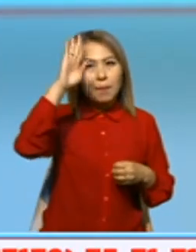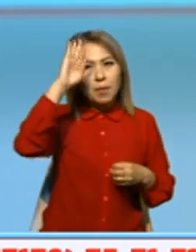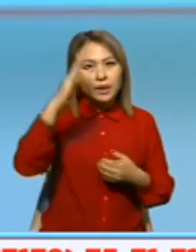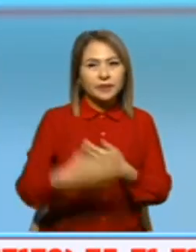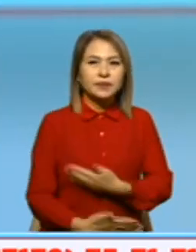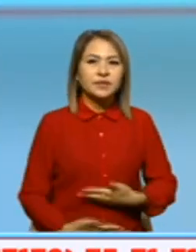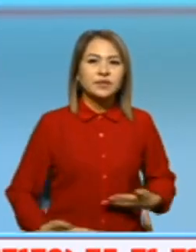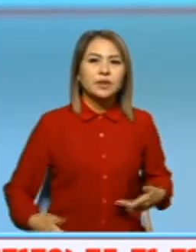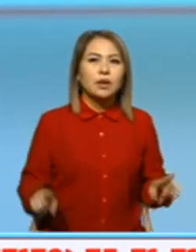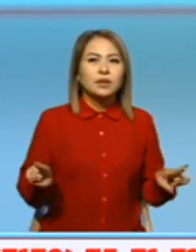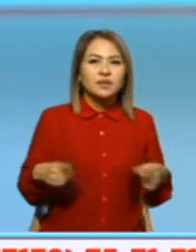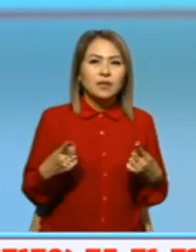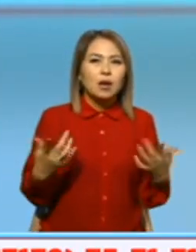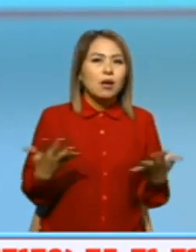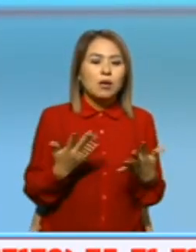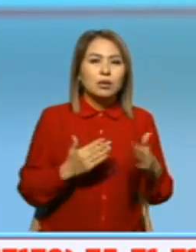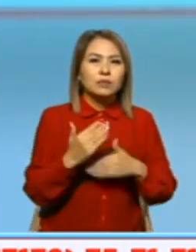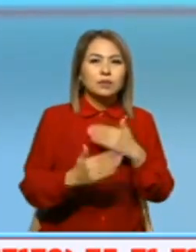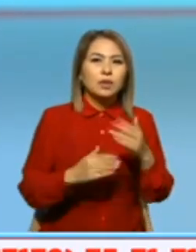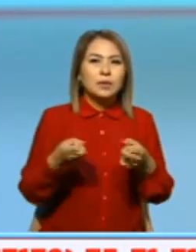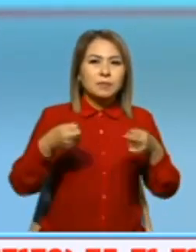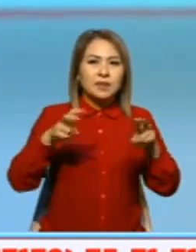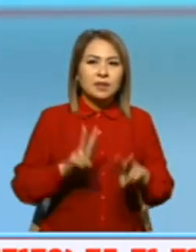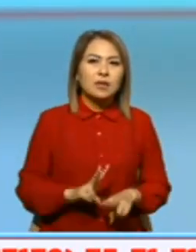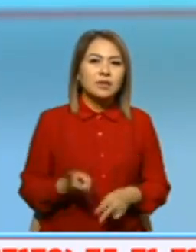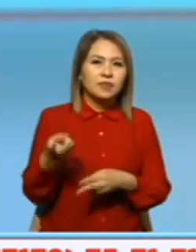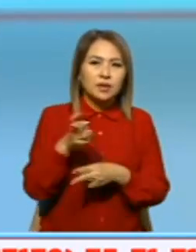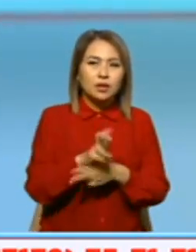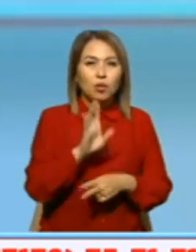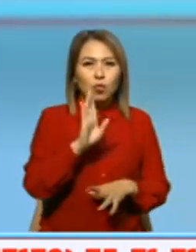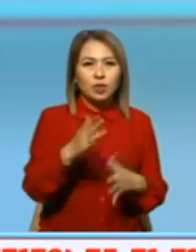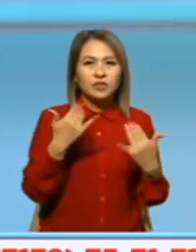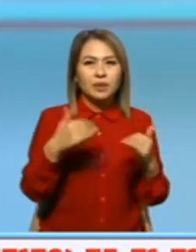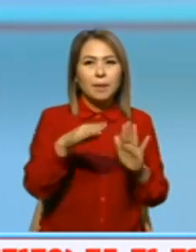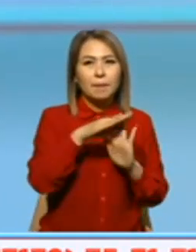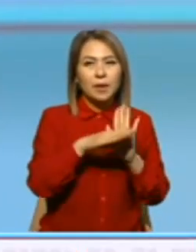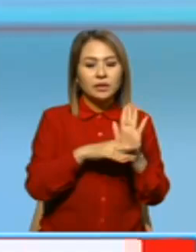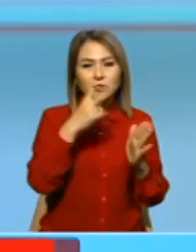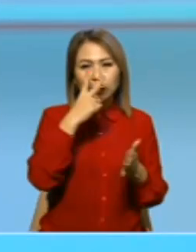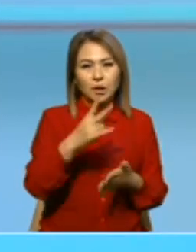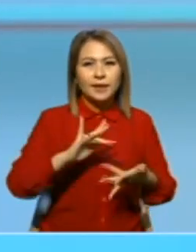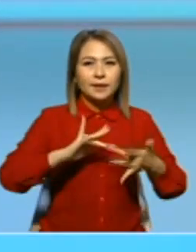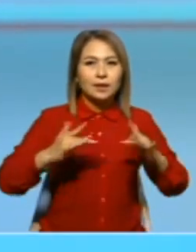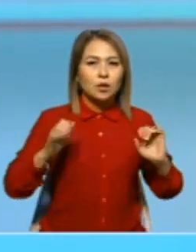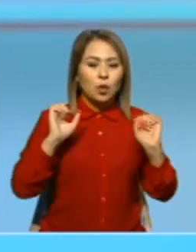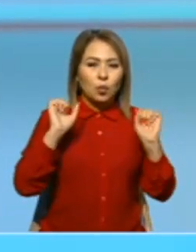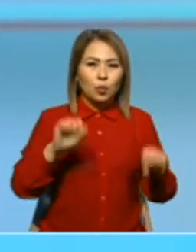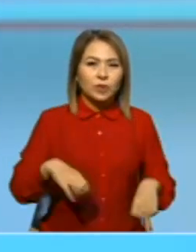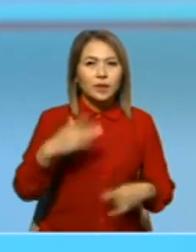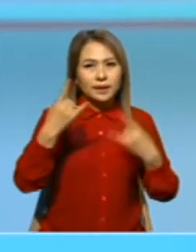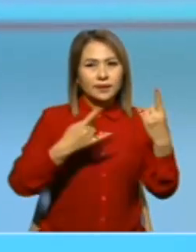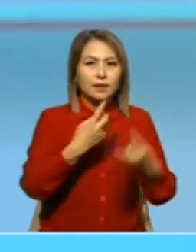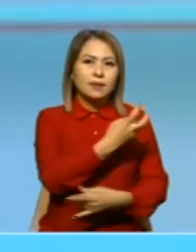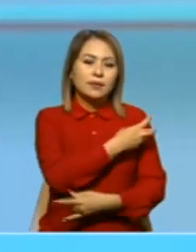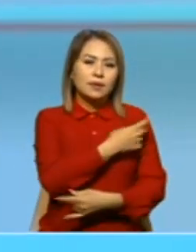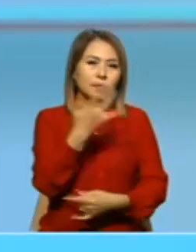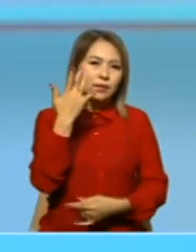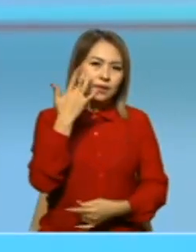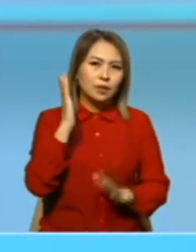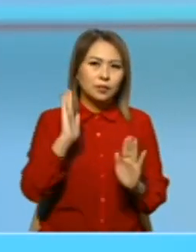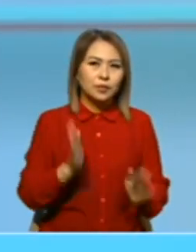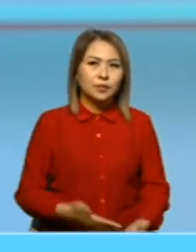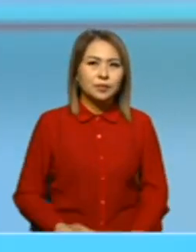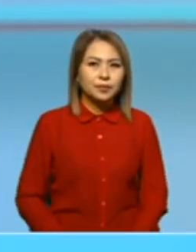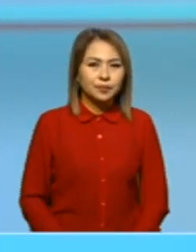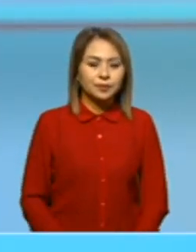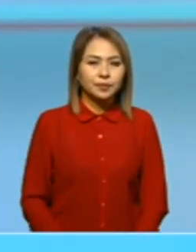жыныстық жетілуі туралы студияға келетін мамандар кеңестерін береді. Бүгінгі бағдарламаның толық нұсқасы YouTube-та. Теледәрігер сіздің жеке дәрігеріңіз. Эфирде